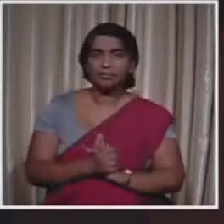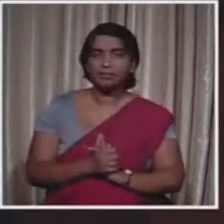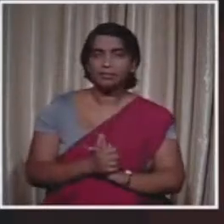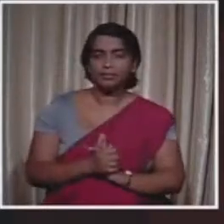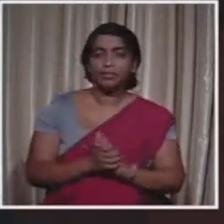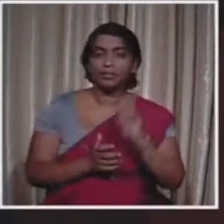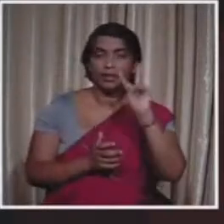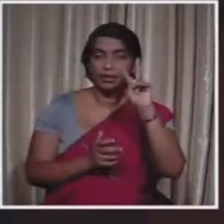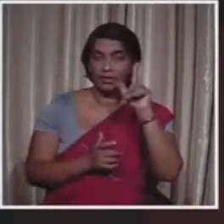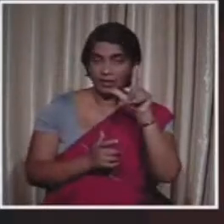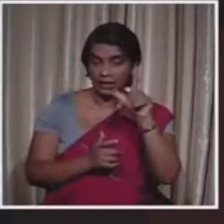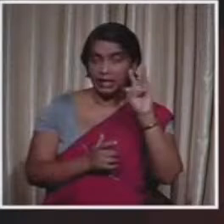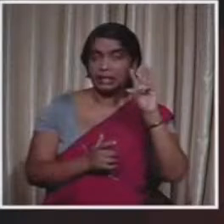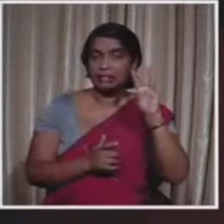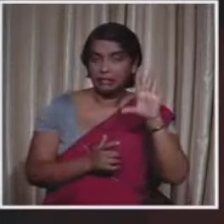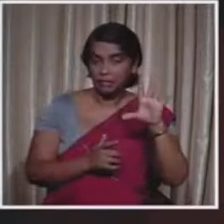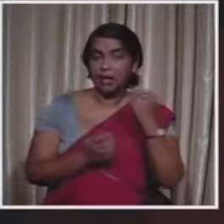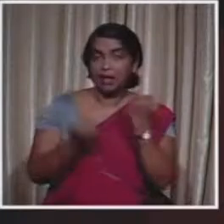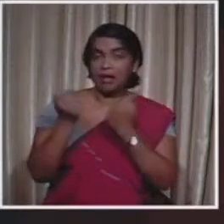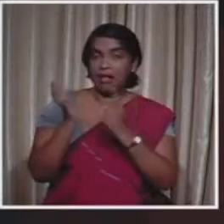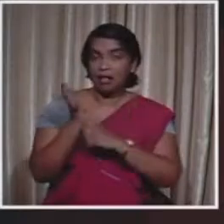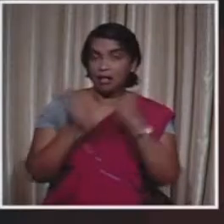उत्साह